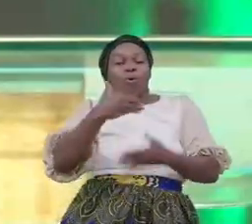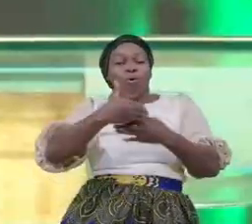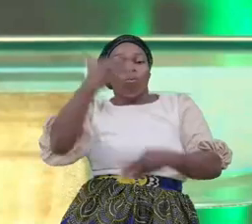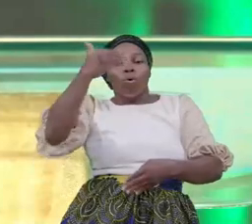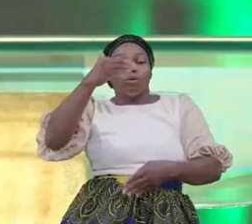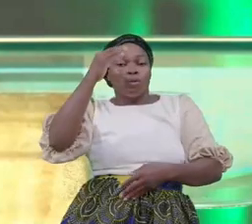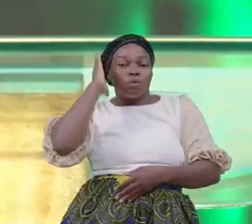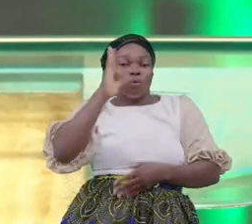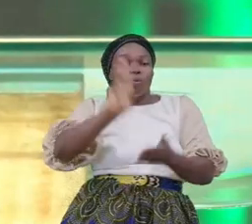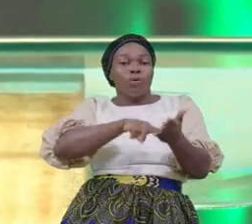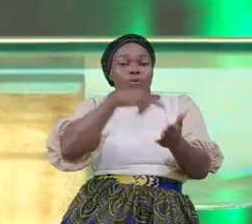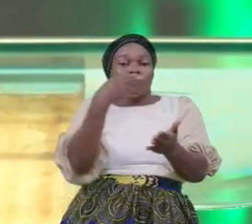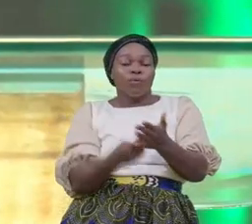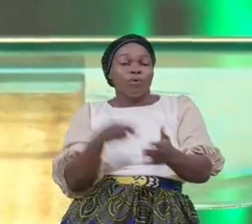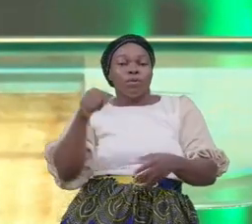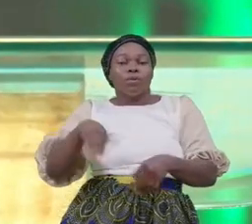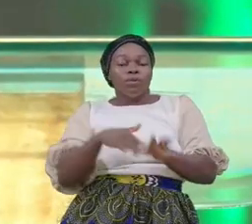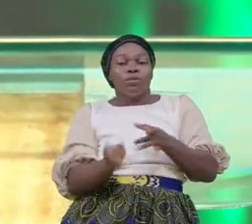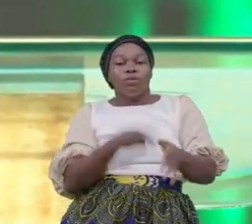Toutes les barrières seront brisées.